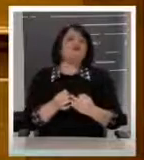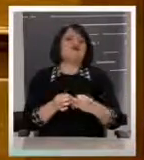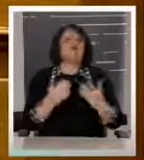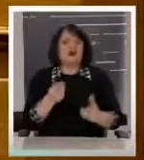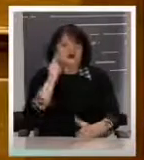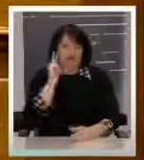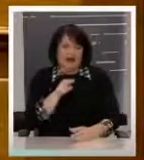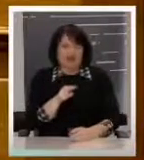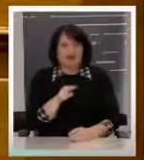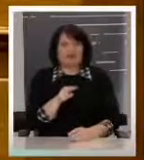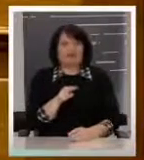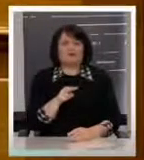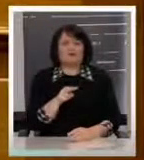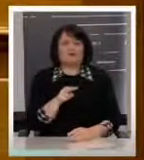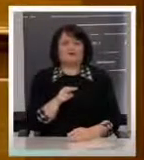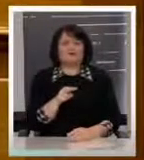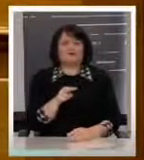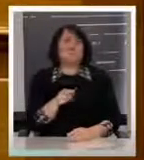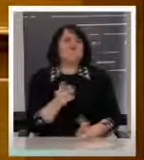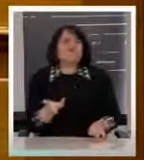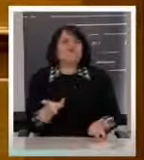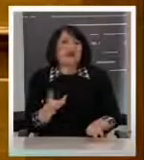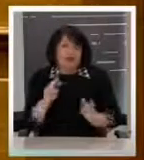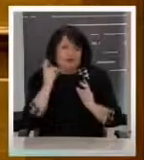και φαίνεται ότι... Κοιτάξτε κάτι, νομίζω